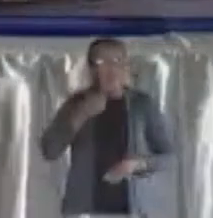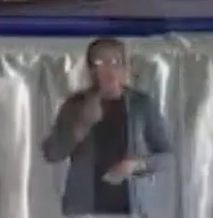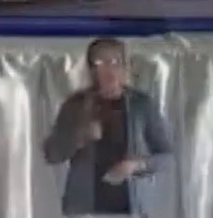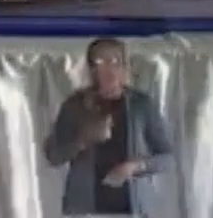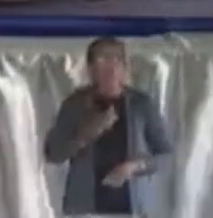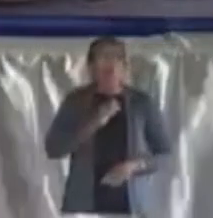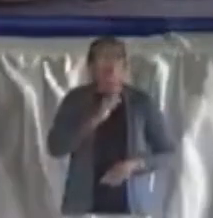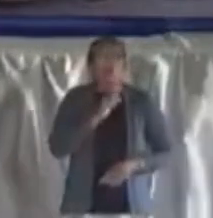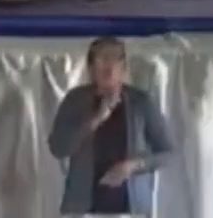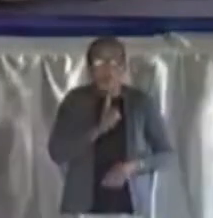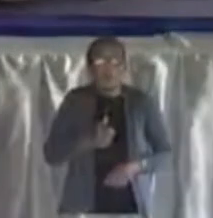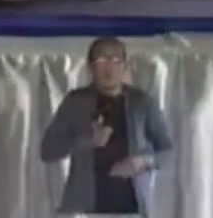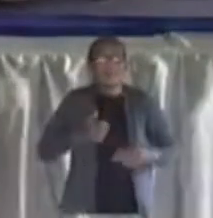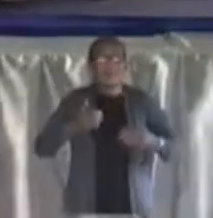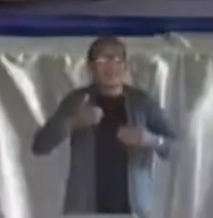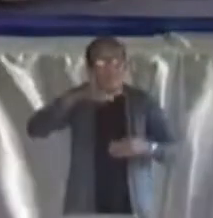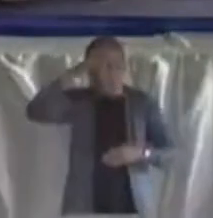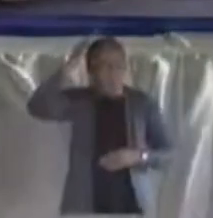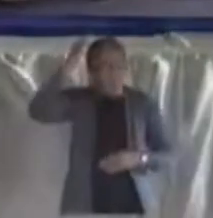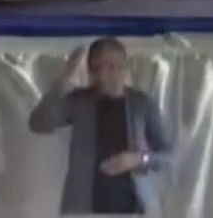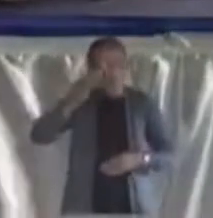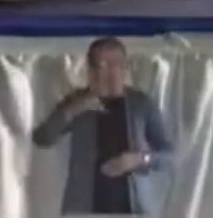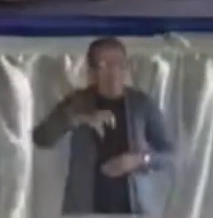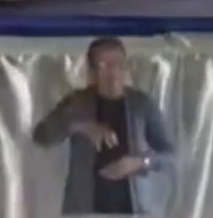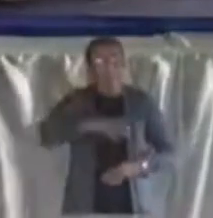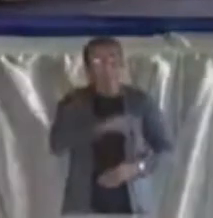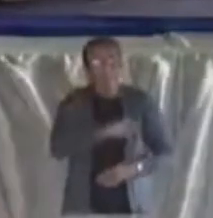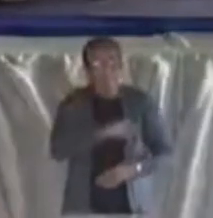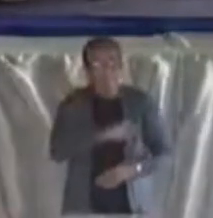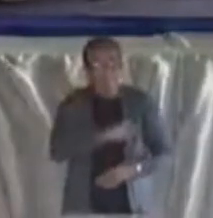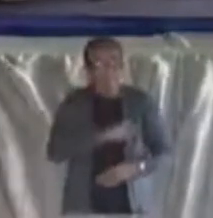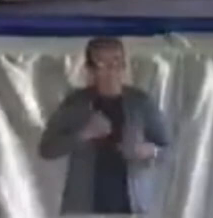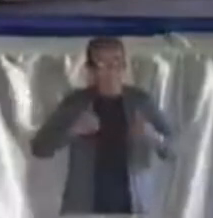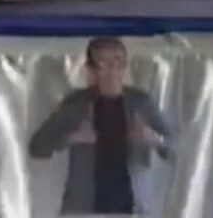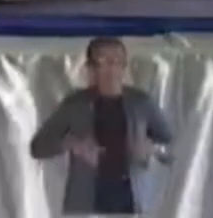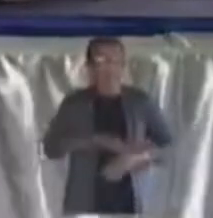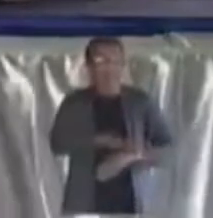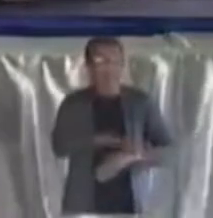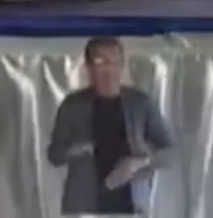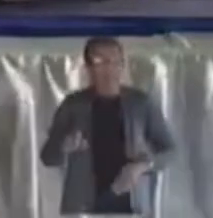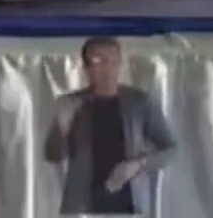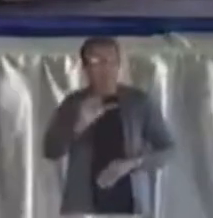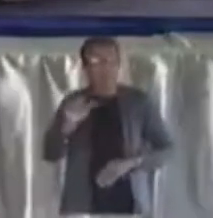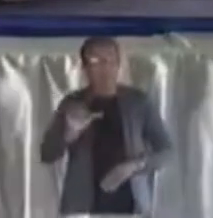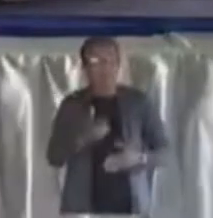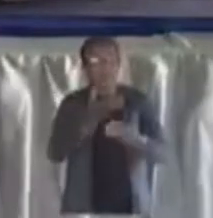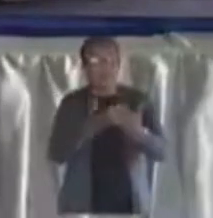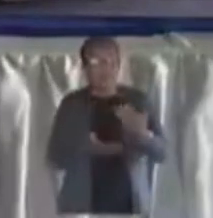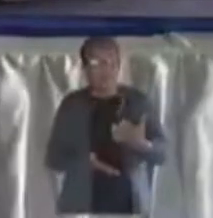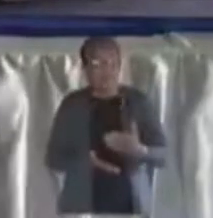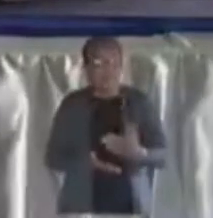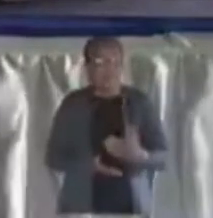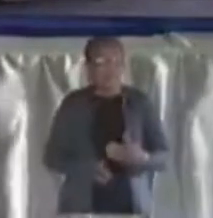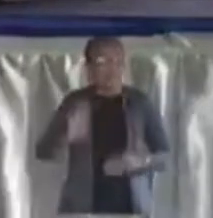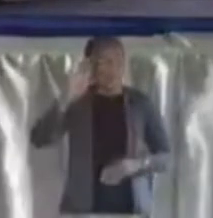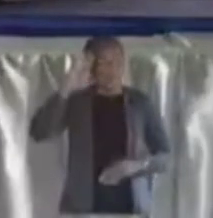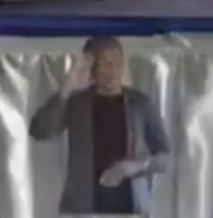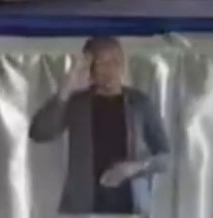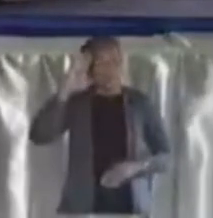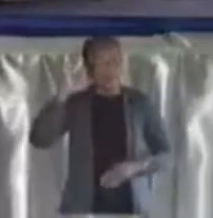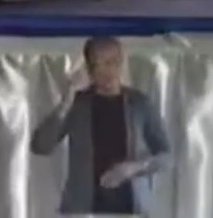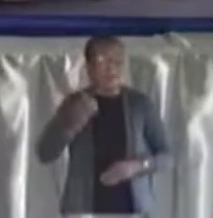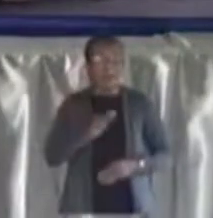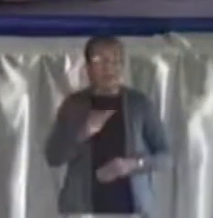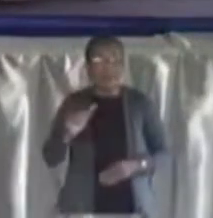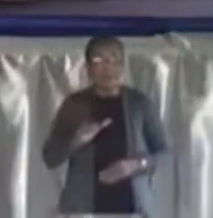Wat is die man's status? Is hij burger? Dan is er een andere resolutie. Is hij politieman? Dan is er een